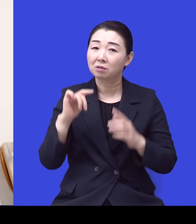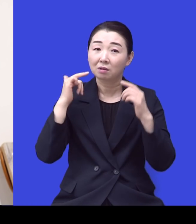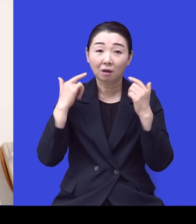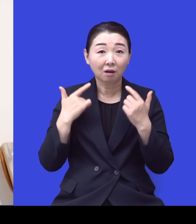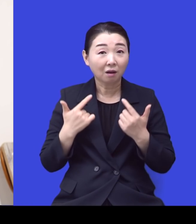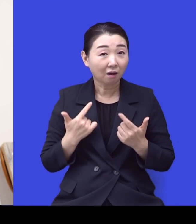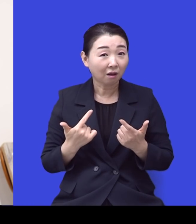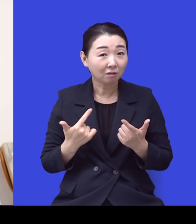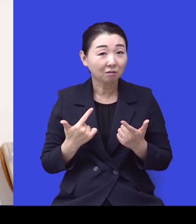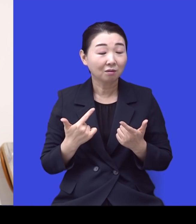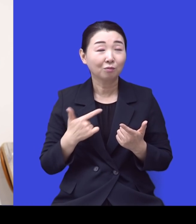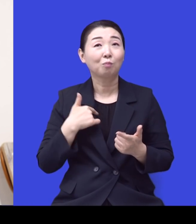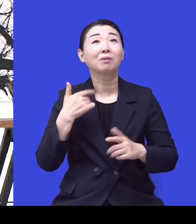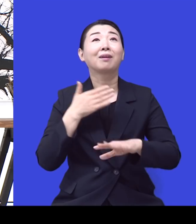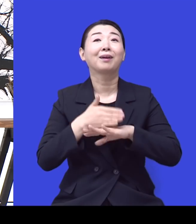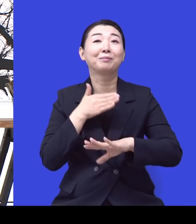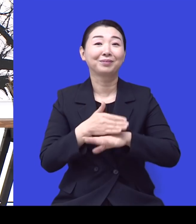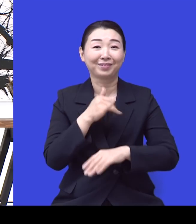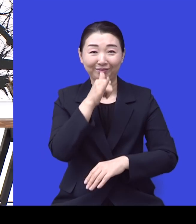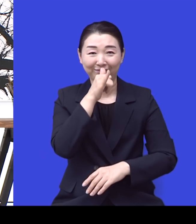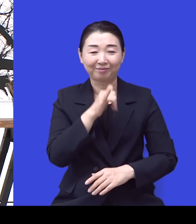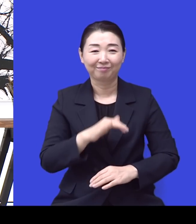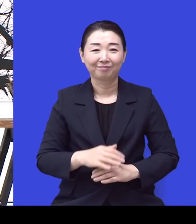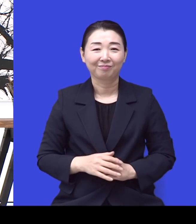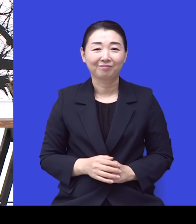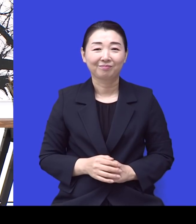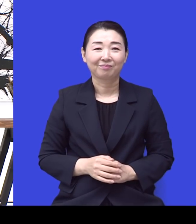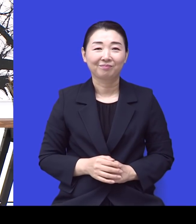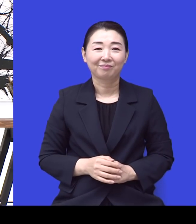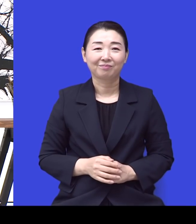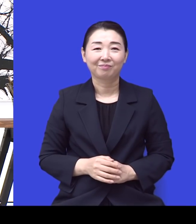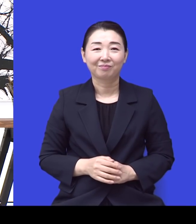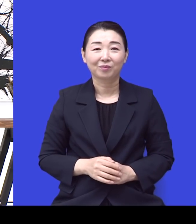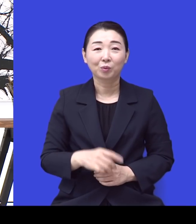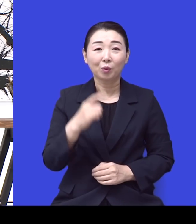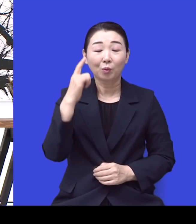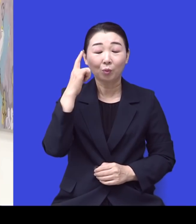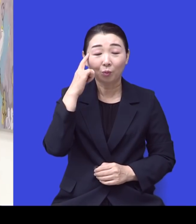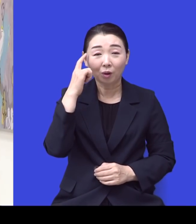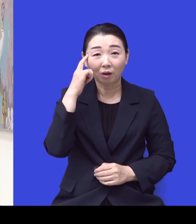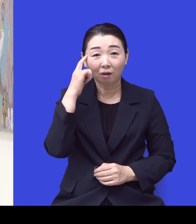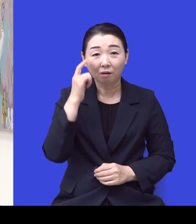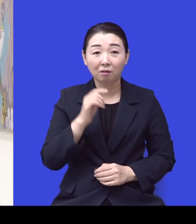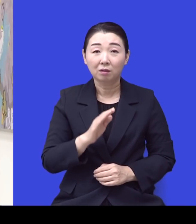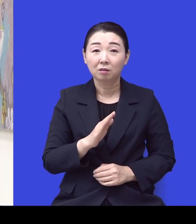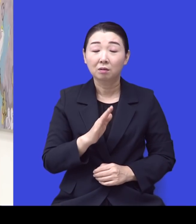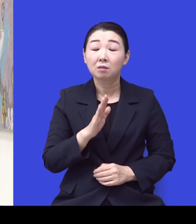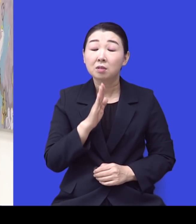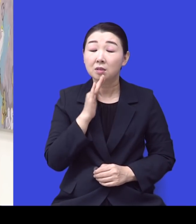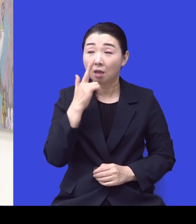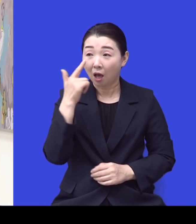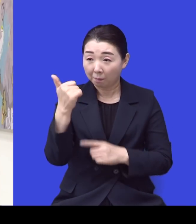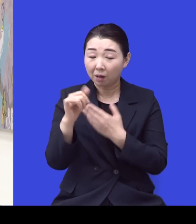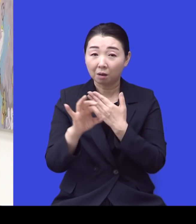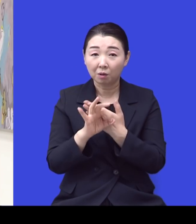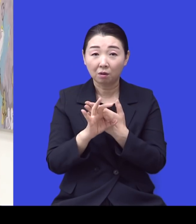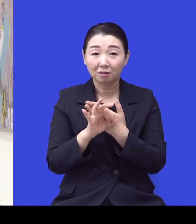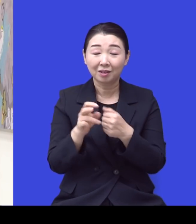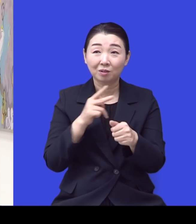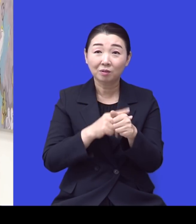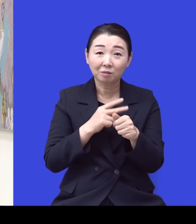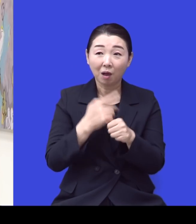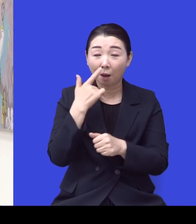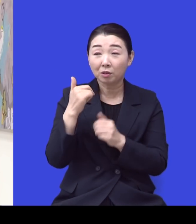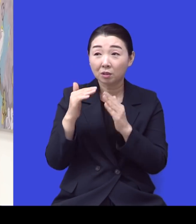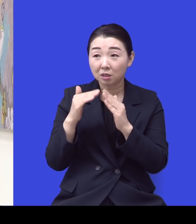게 너무 감사한 거예요. 왜냐하면 그분이 아버지라면 진짜라면 근데 선생님이 제가 이제 아버지는